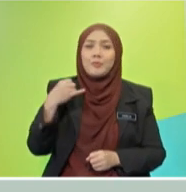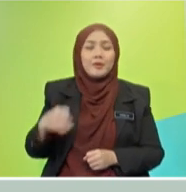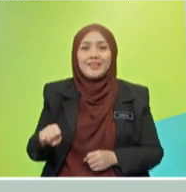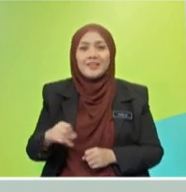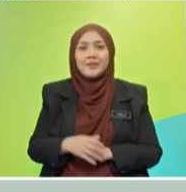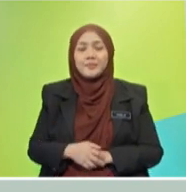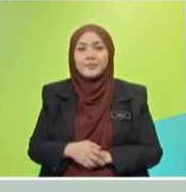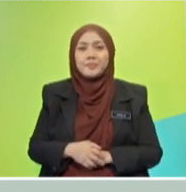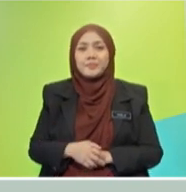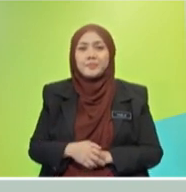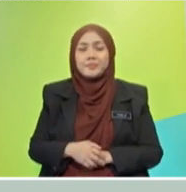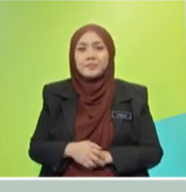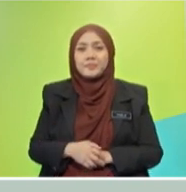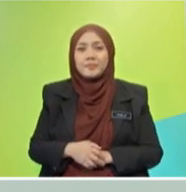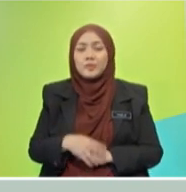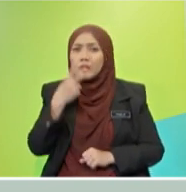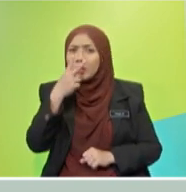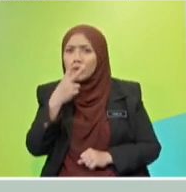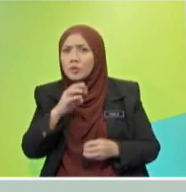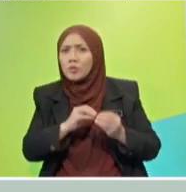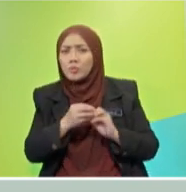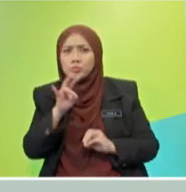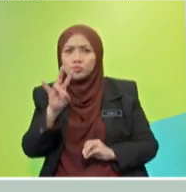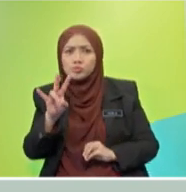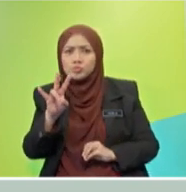macam mana dengan Intens karet 7